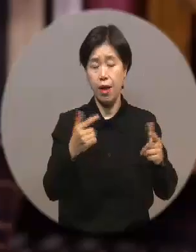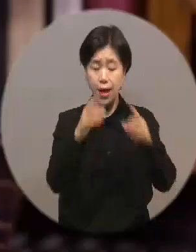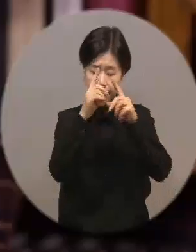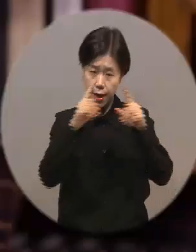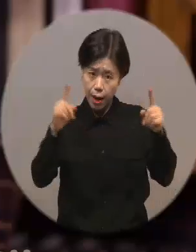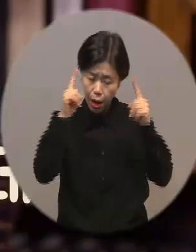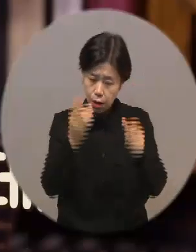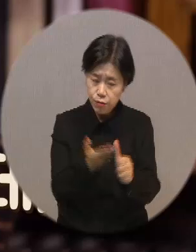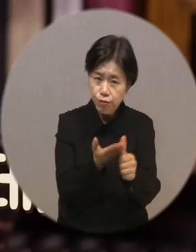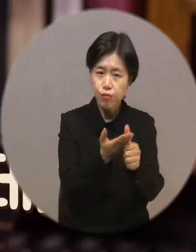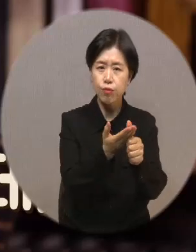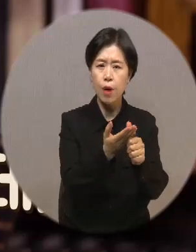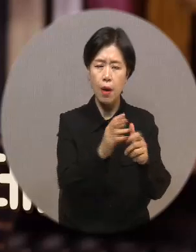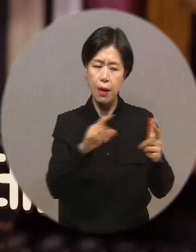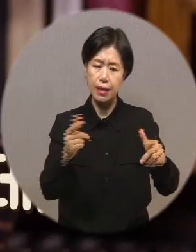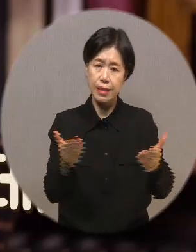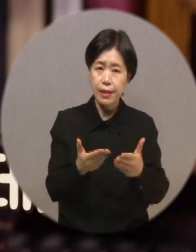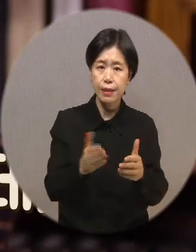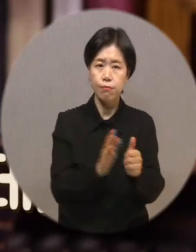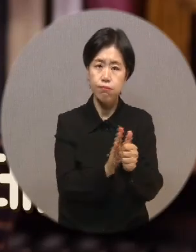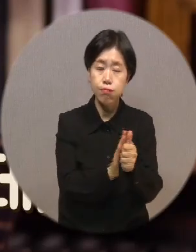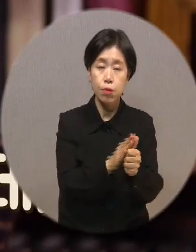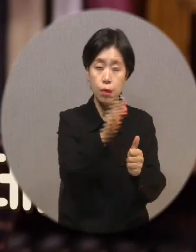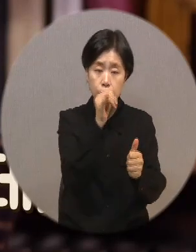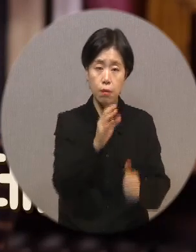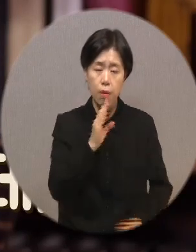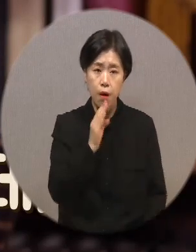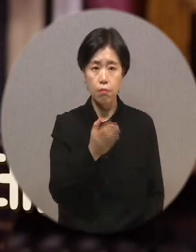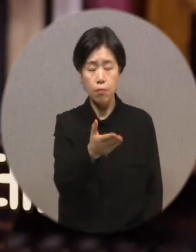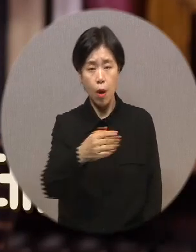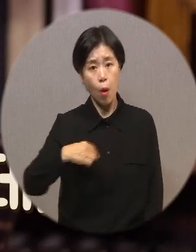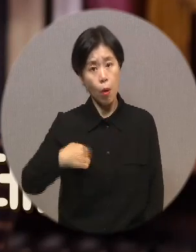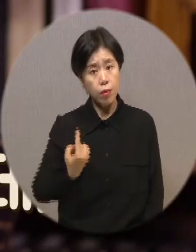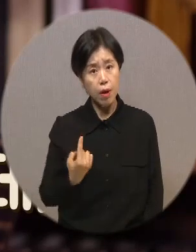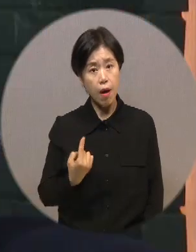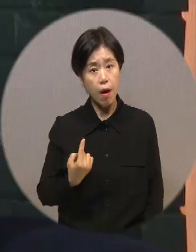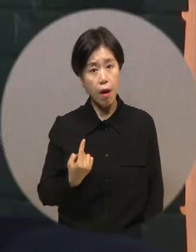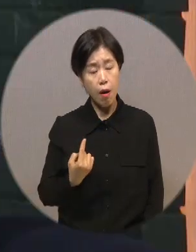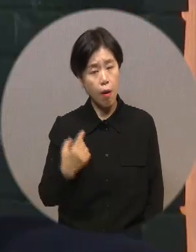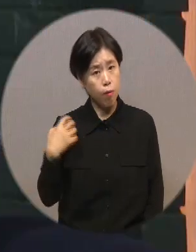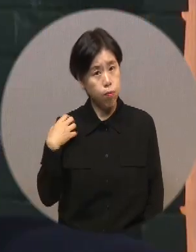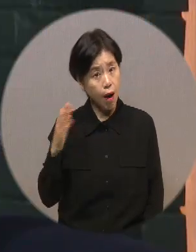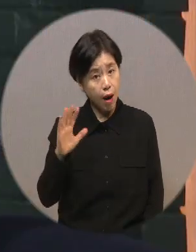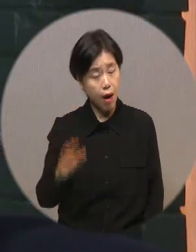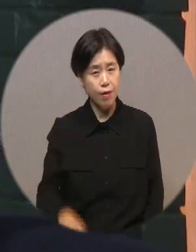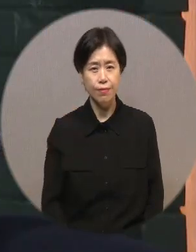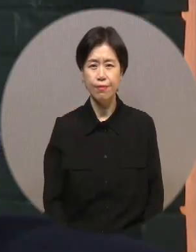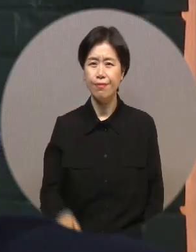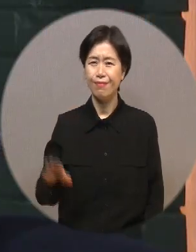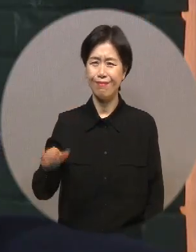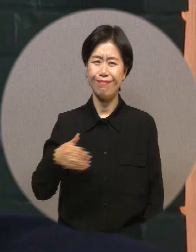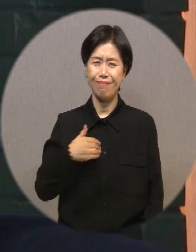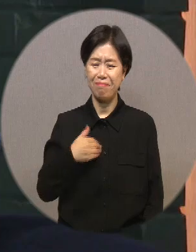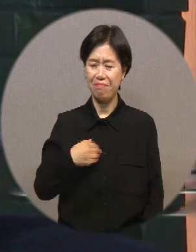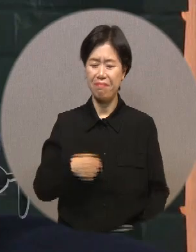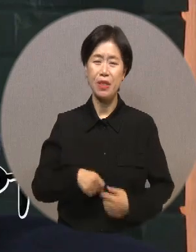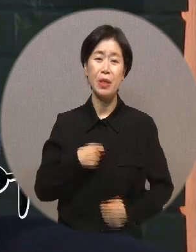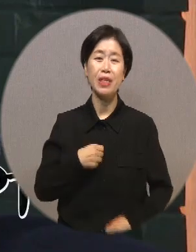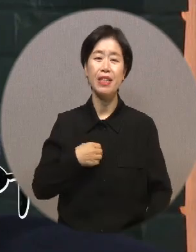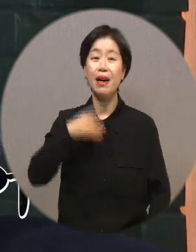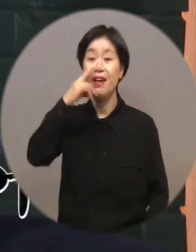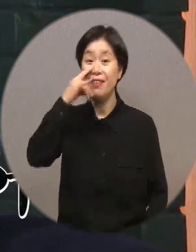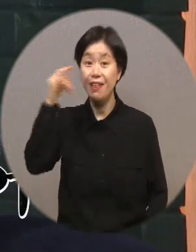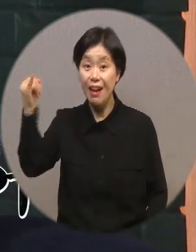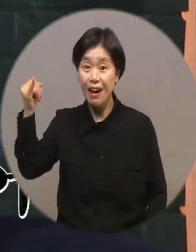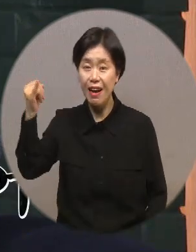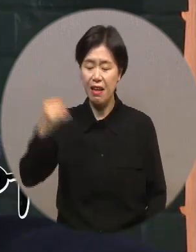보내셨습니다. 혼자서 그걸 다 해내시다는 게 정말 뭐 치맛바람이라고 해야 돼요? 바짓바람이라고 해야 돼요? 사실 저희 엄마도 좀 공부를